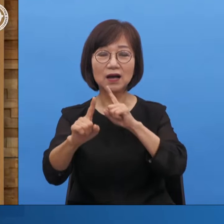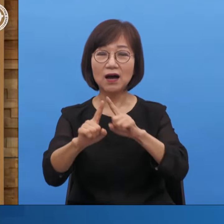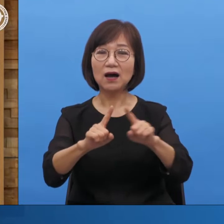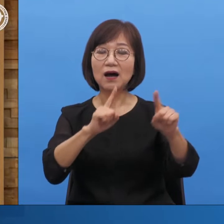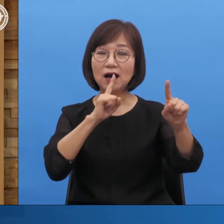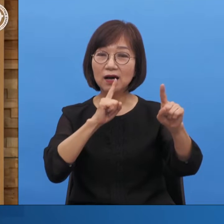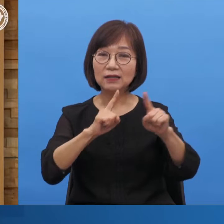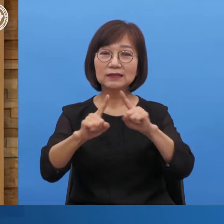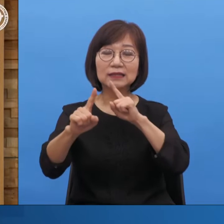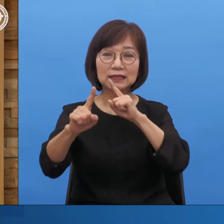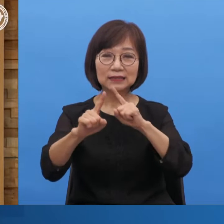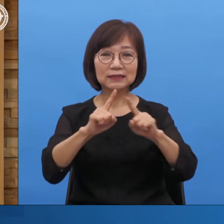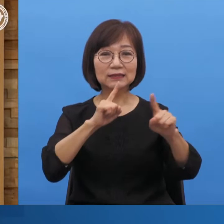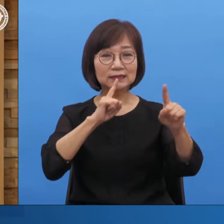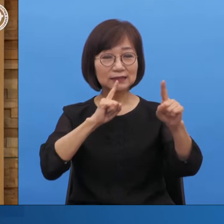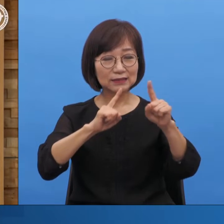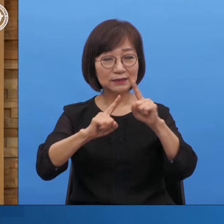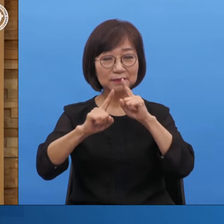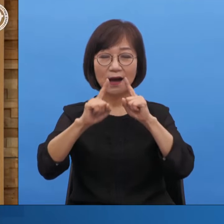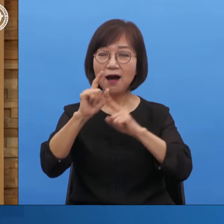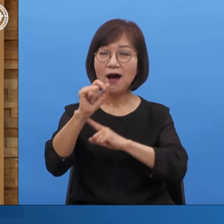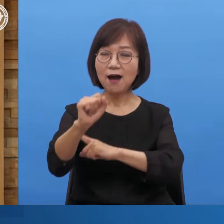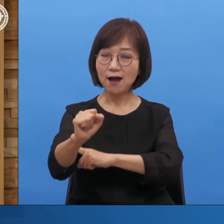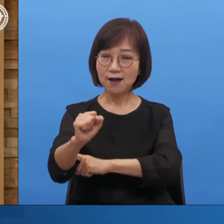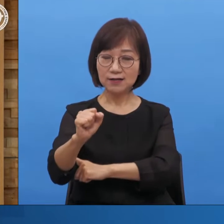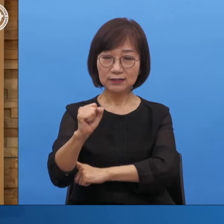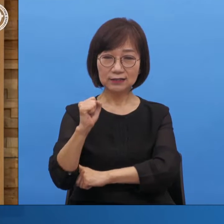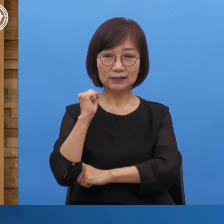창조하시던 그